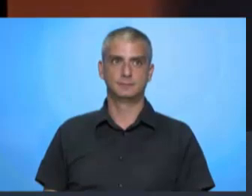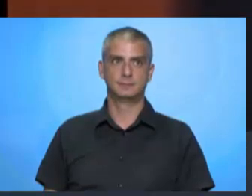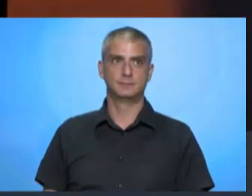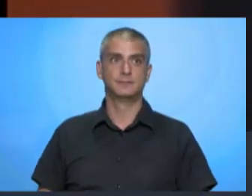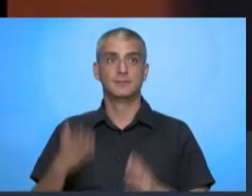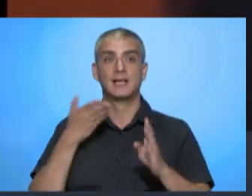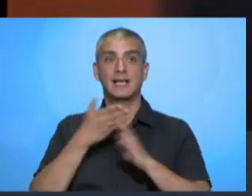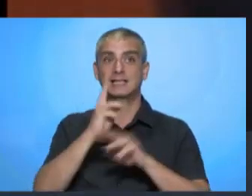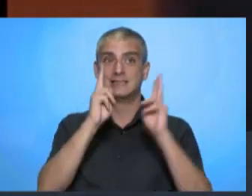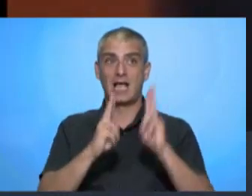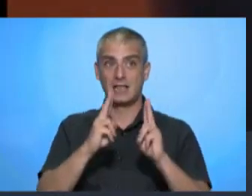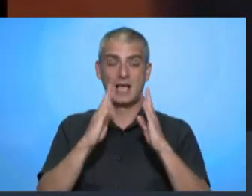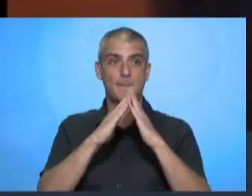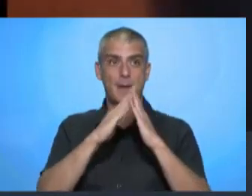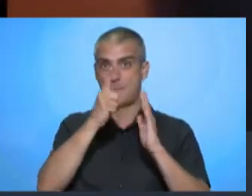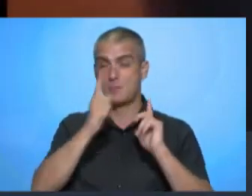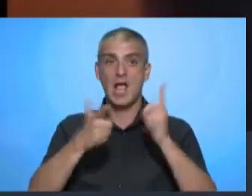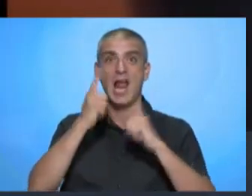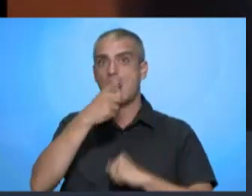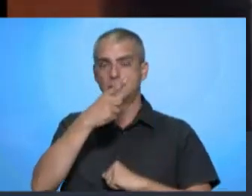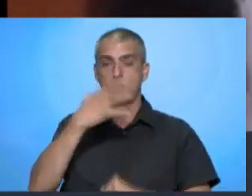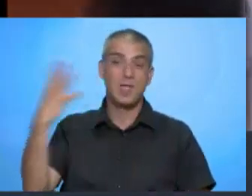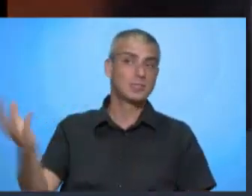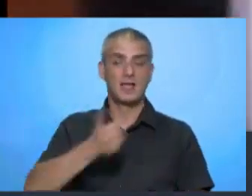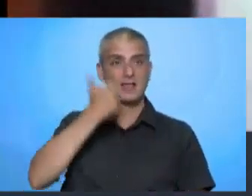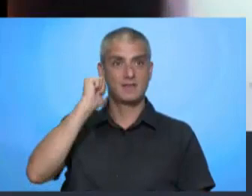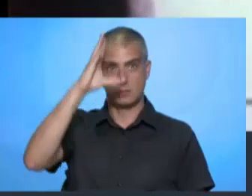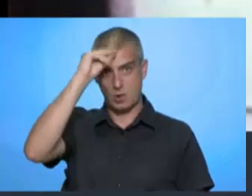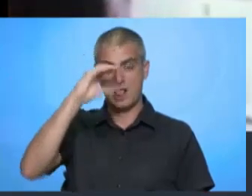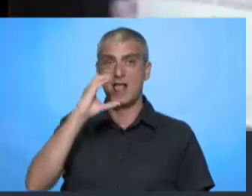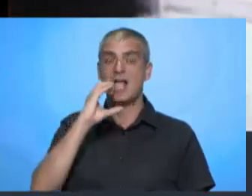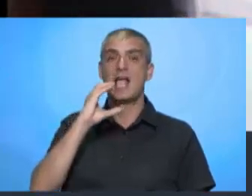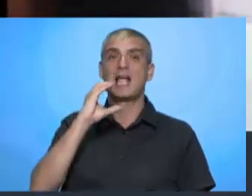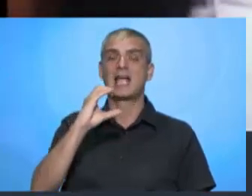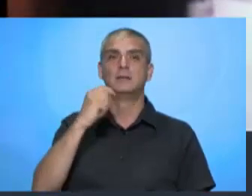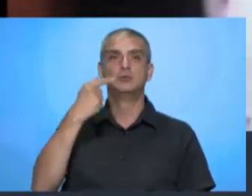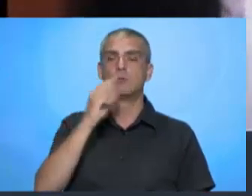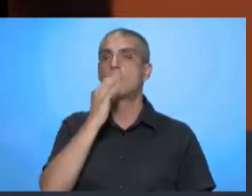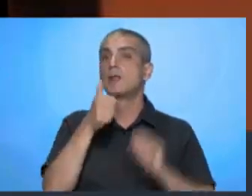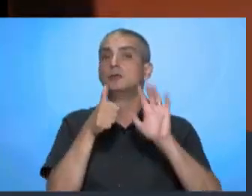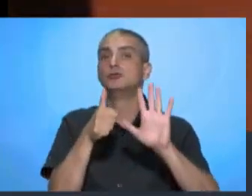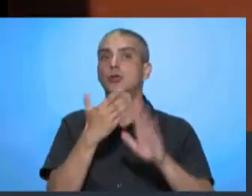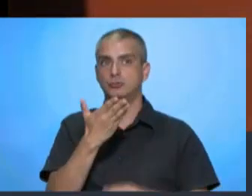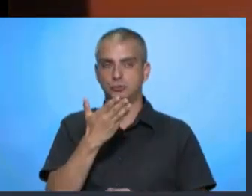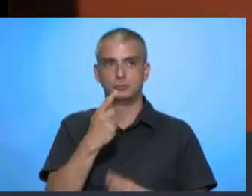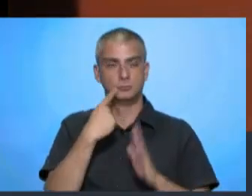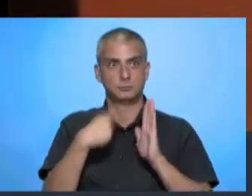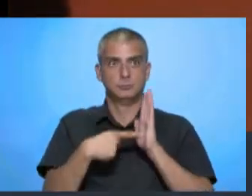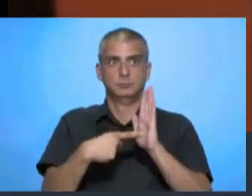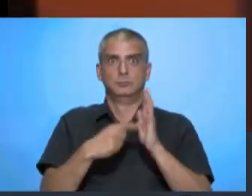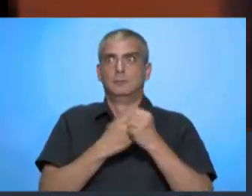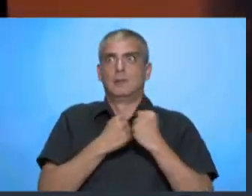מפתח החנייה הזאת שבביתו בקלנסווה נחטף אתמול קרים ג'מהור, בן 6 בלבד. בתיעוד הדרמטי